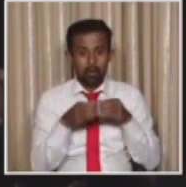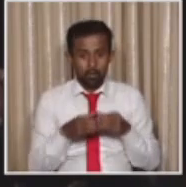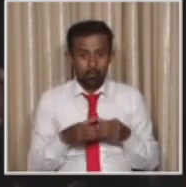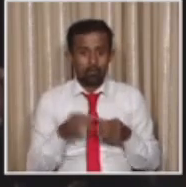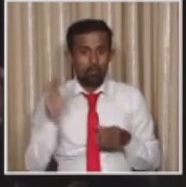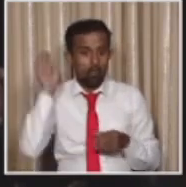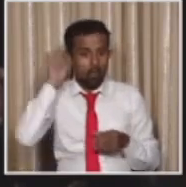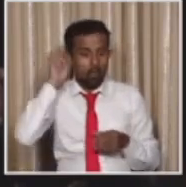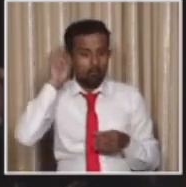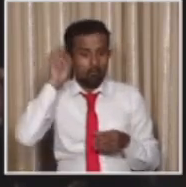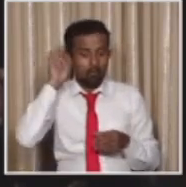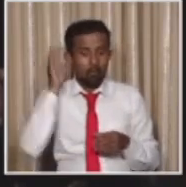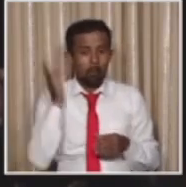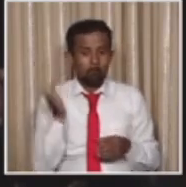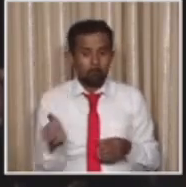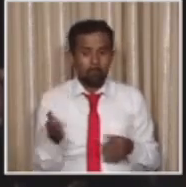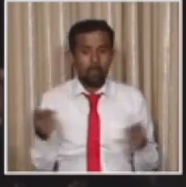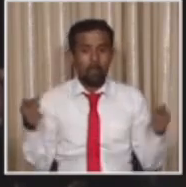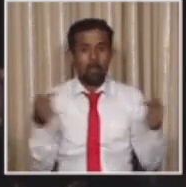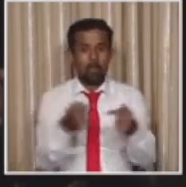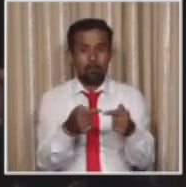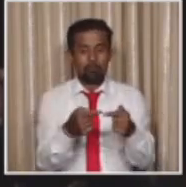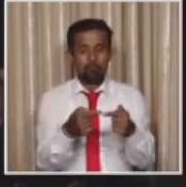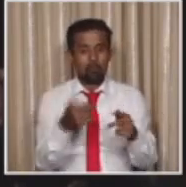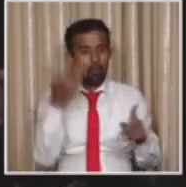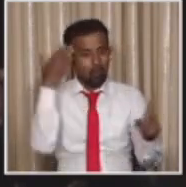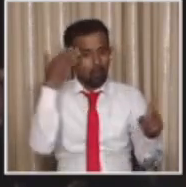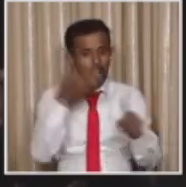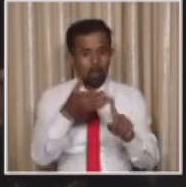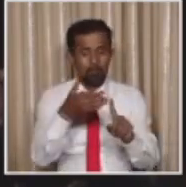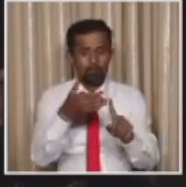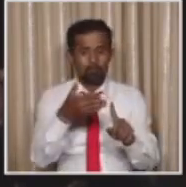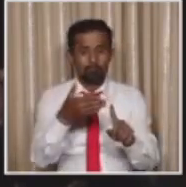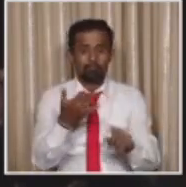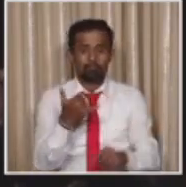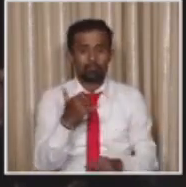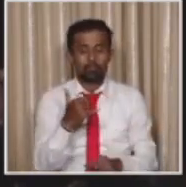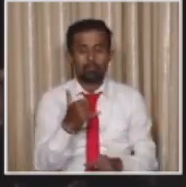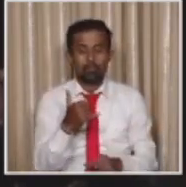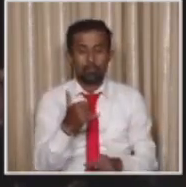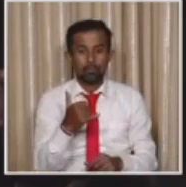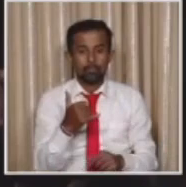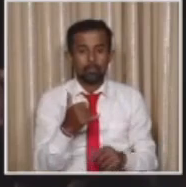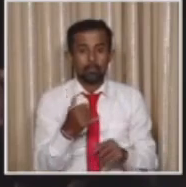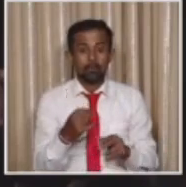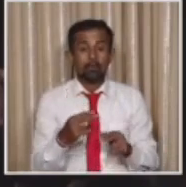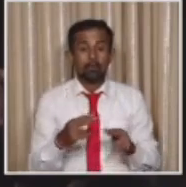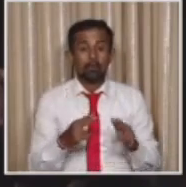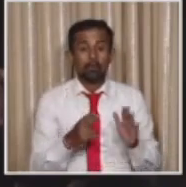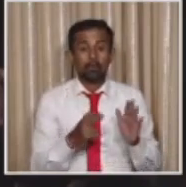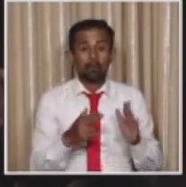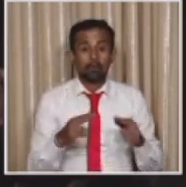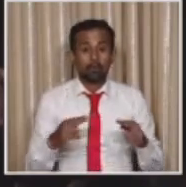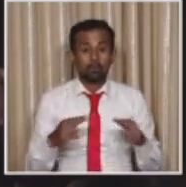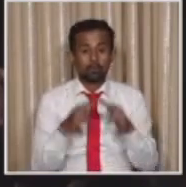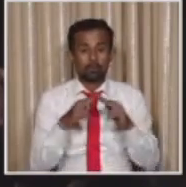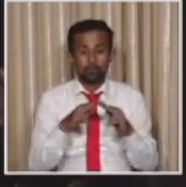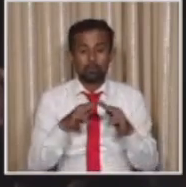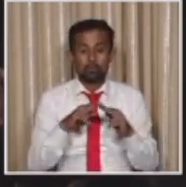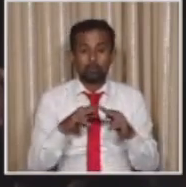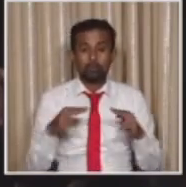ඇහුවා මේ නැව සම්බන්ධව, මේ නැවේ යම් කිසි විදියකට පරමාණු නැත්තම් විකිරණශීලී